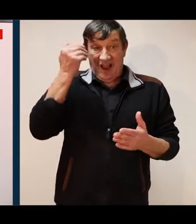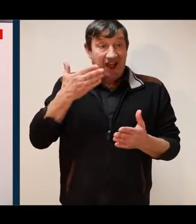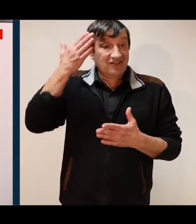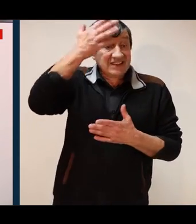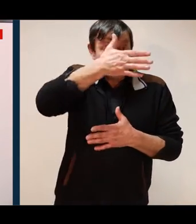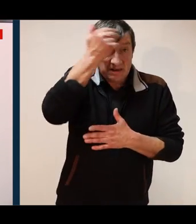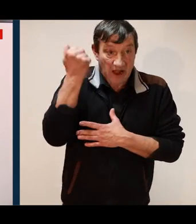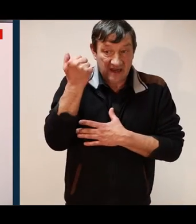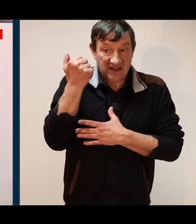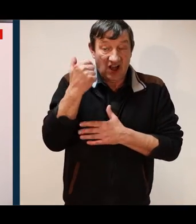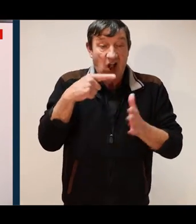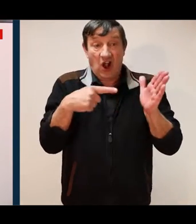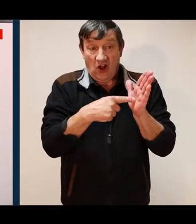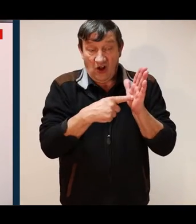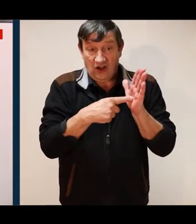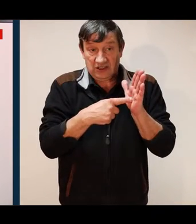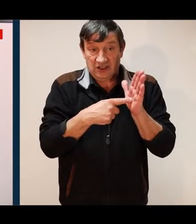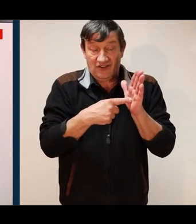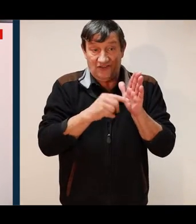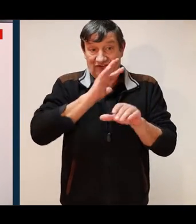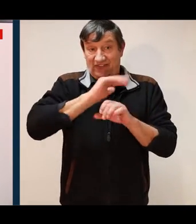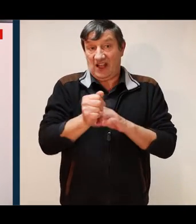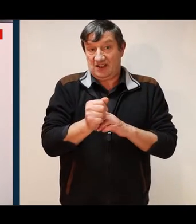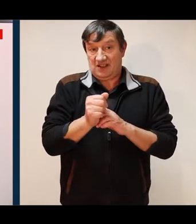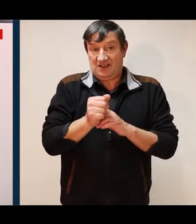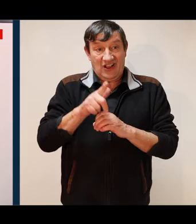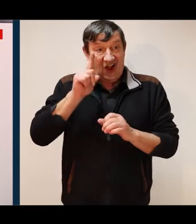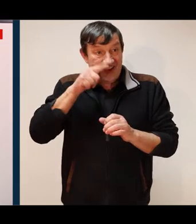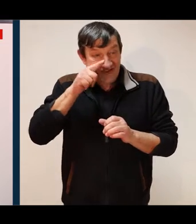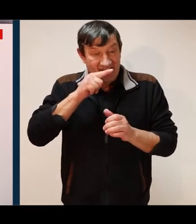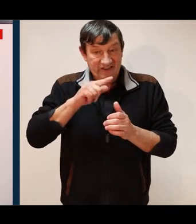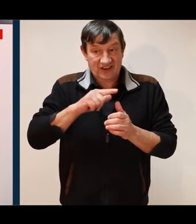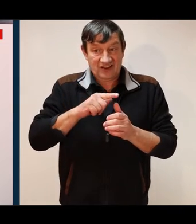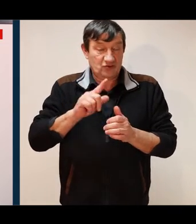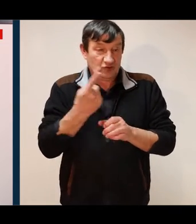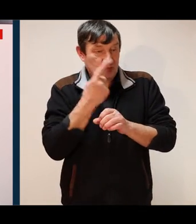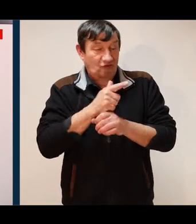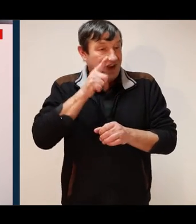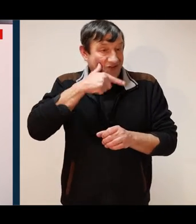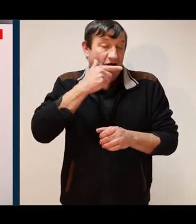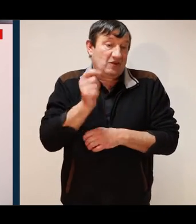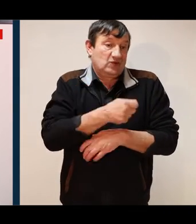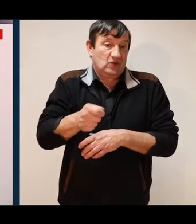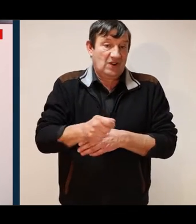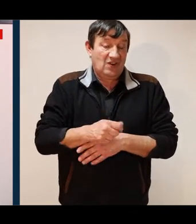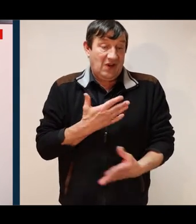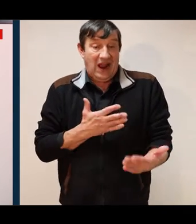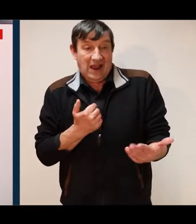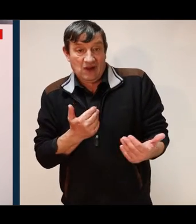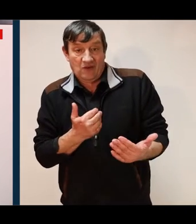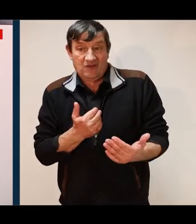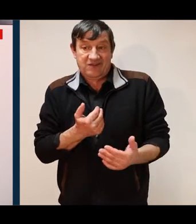donner après, à quel moment j'ai envie de faire cet effort que j'aurai toujours à faire ? Est-ce que j'attends d'être